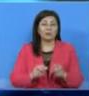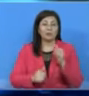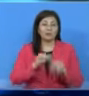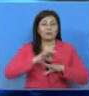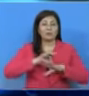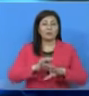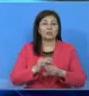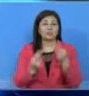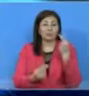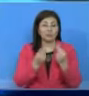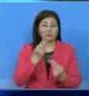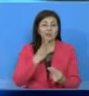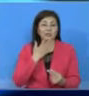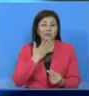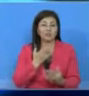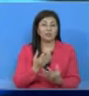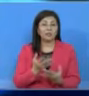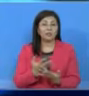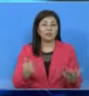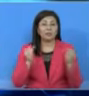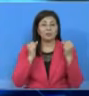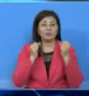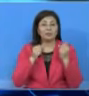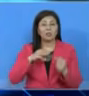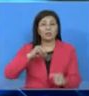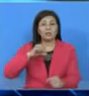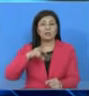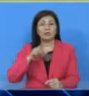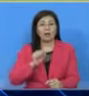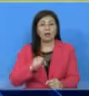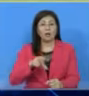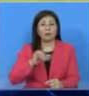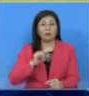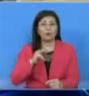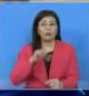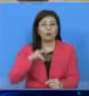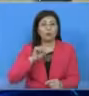продолжился соревнованиями на национальных видах спорта, включая тохос-хумалак, тенгиалу и кокпар.